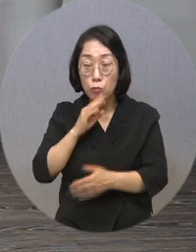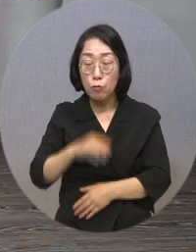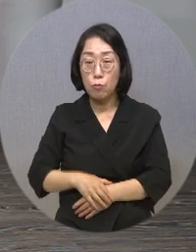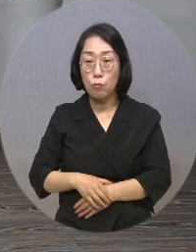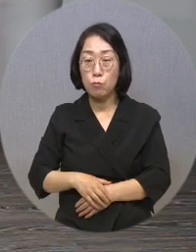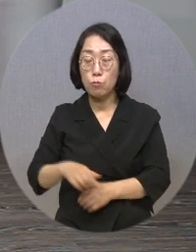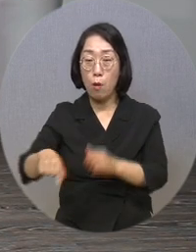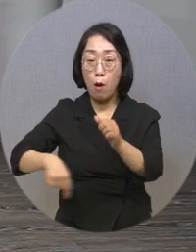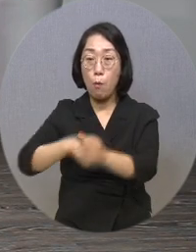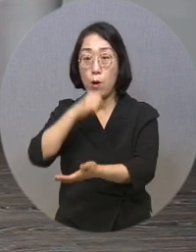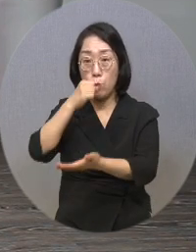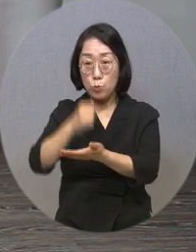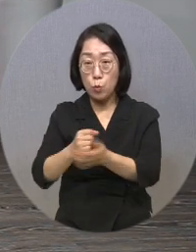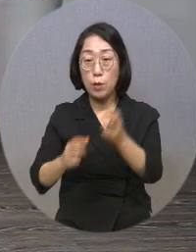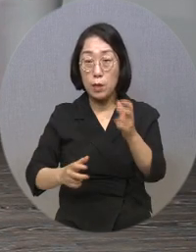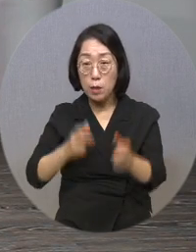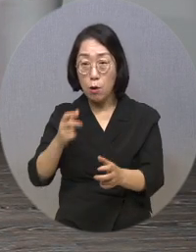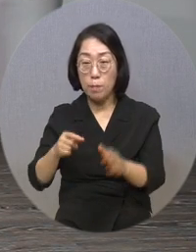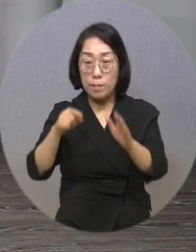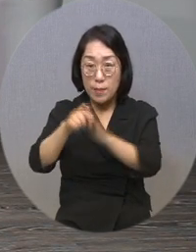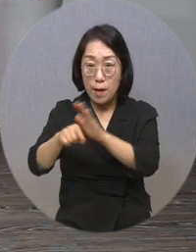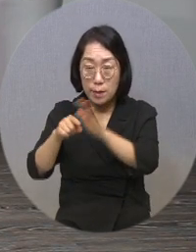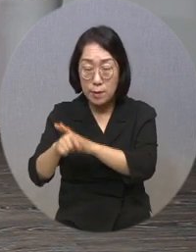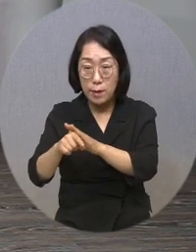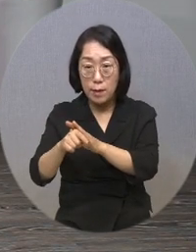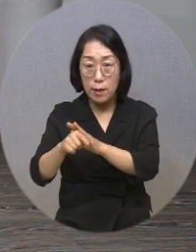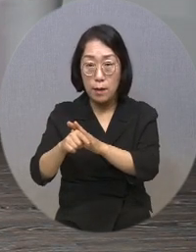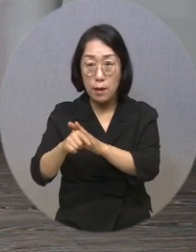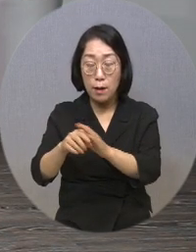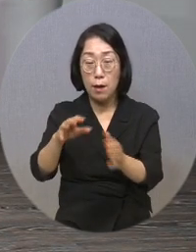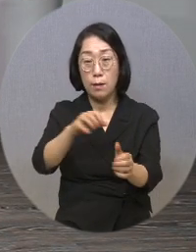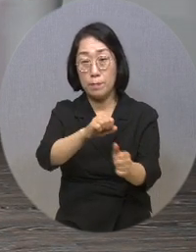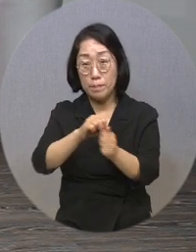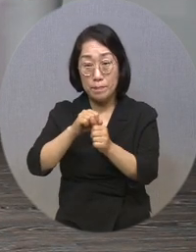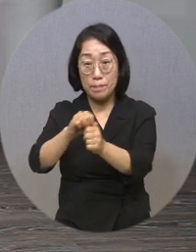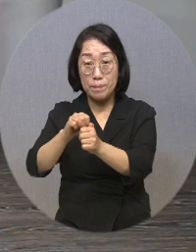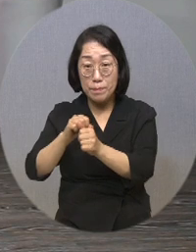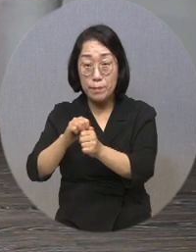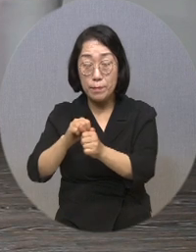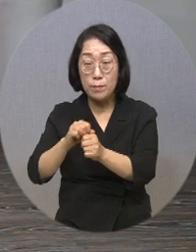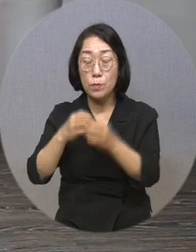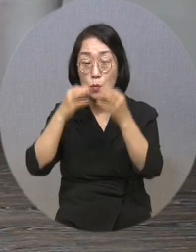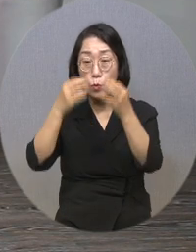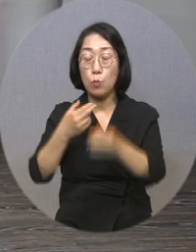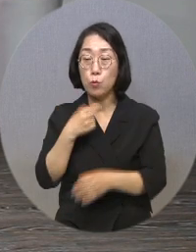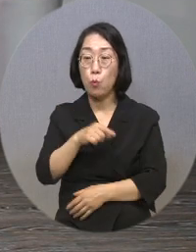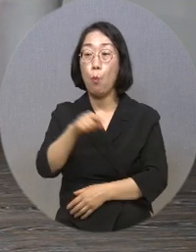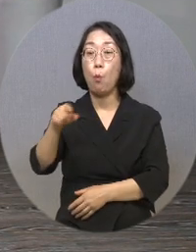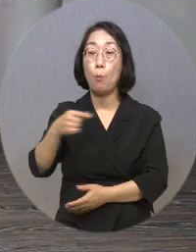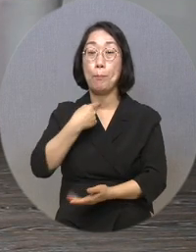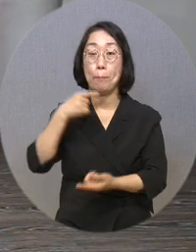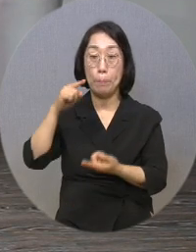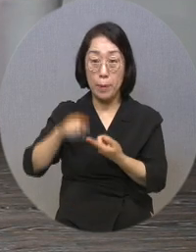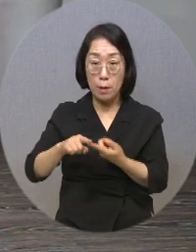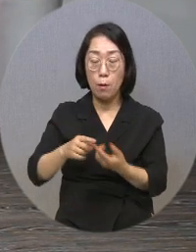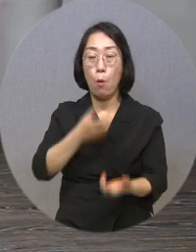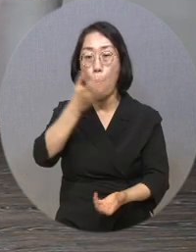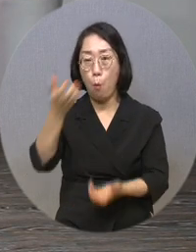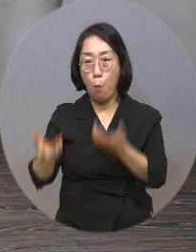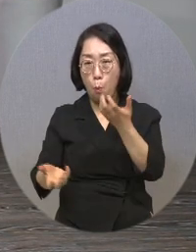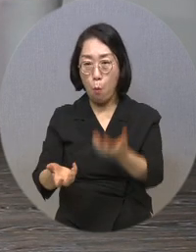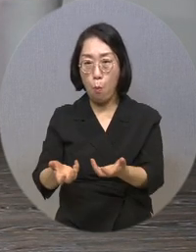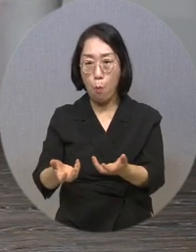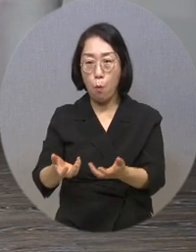때문에 기업인을 찾아가지 않아도 기업인들이 옵니다. 그렇죠. 보면 아주 좋은 기업을 취사 선택을 하면 됩니다. 고양시가. 저는